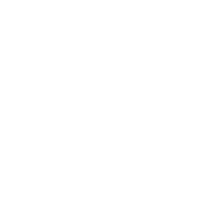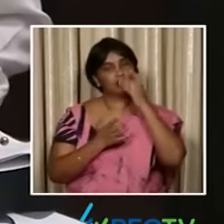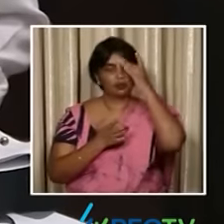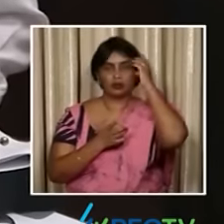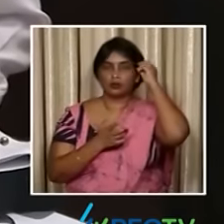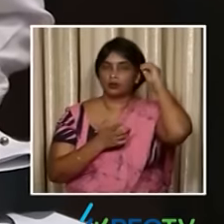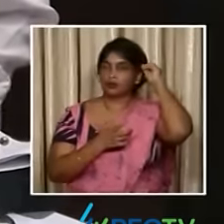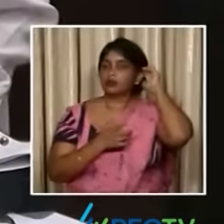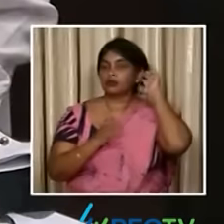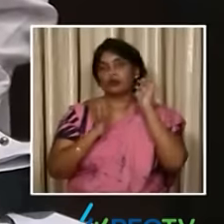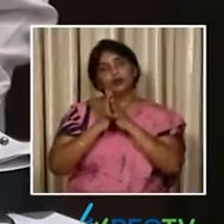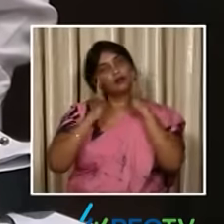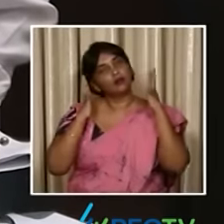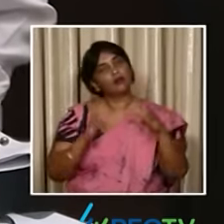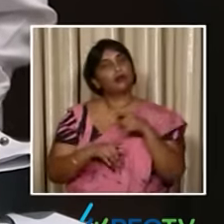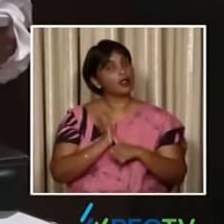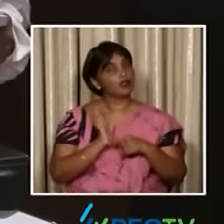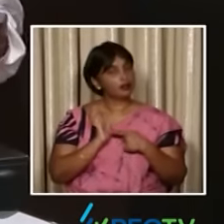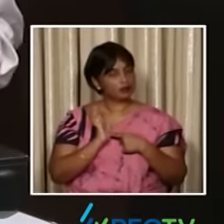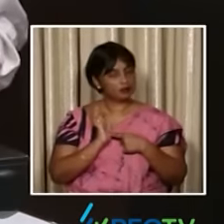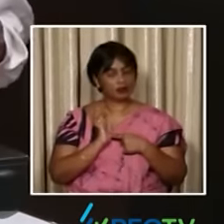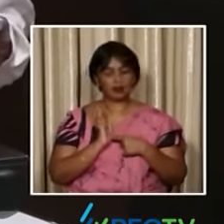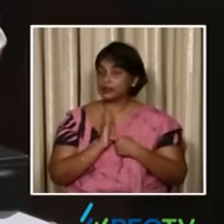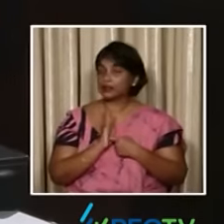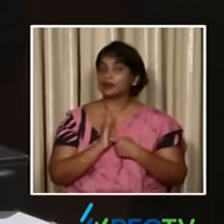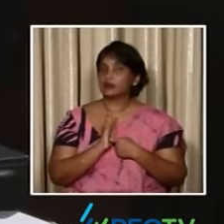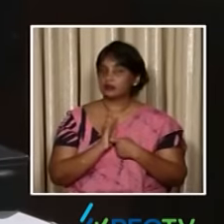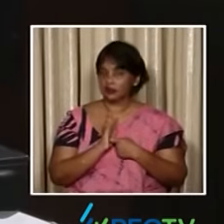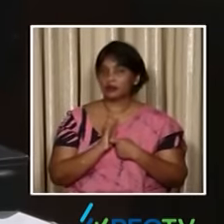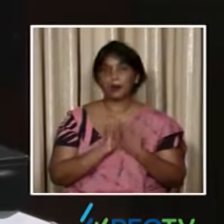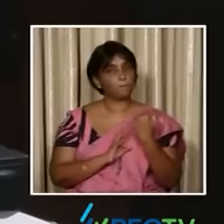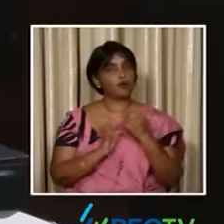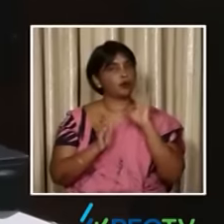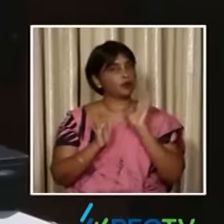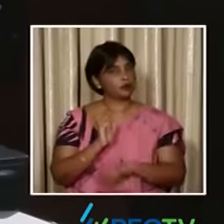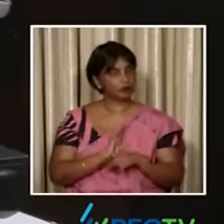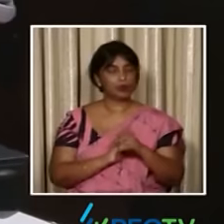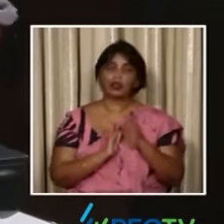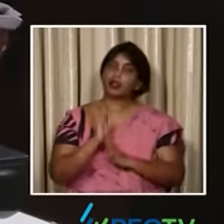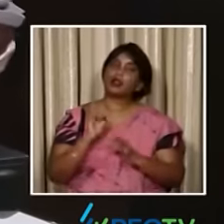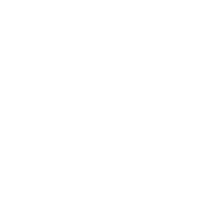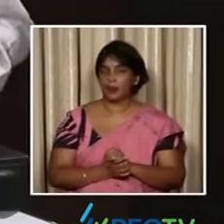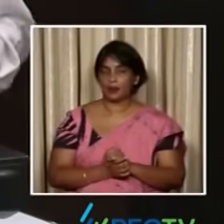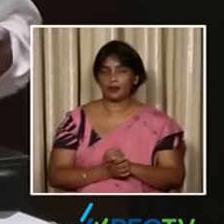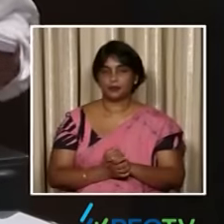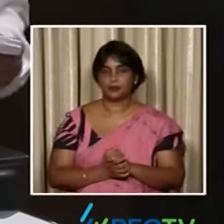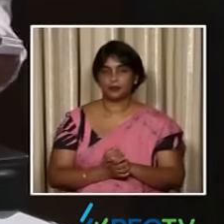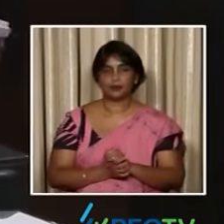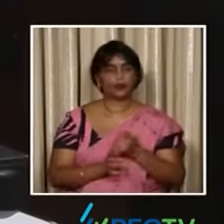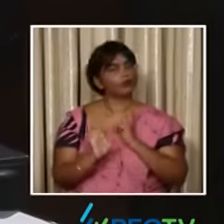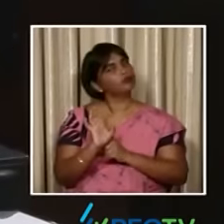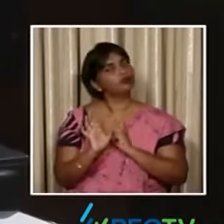ශේෂ්ත්‍රය බරපතල විදියට පොලිටිසයිස් වෙනවා. රෙගියුලේටරගේ බලය ඉවත් කරලා ඇමතිවරයාගේ බලය ශක්තිමත් කරනවා.